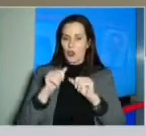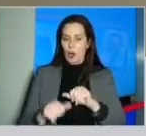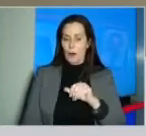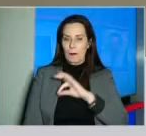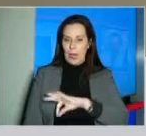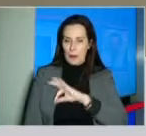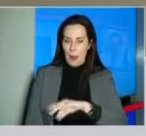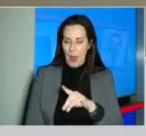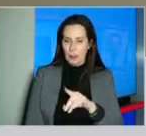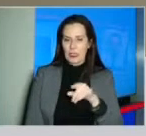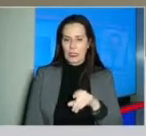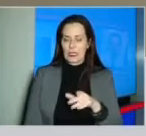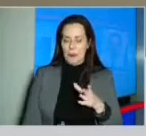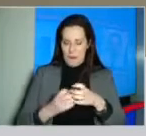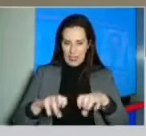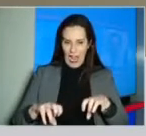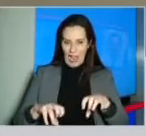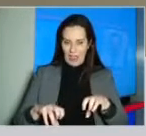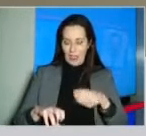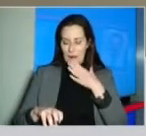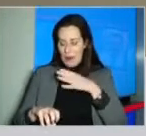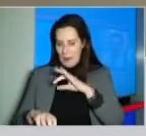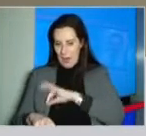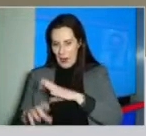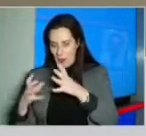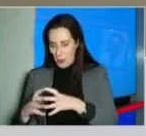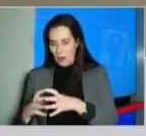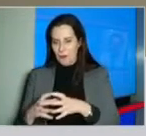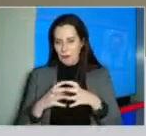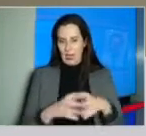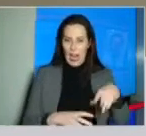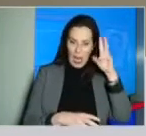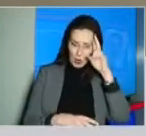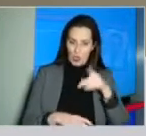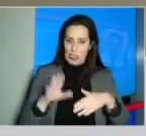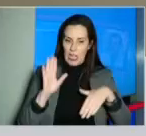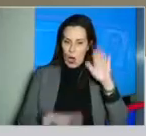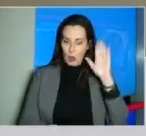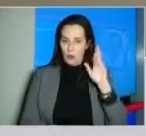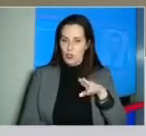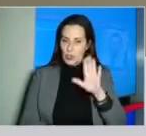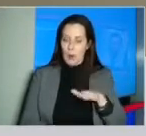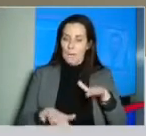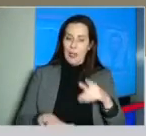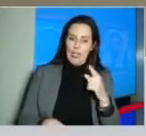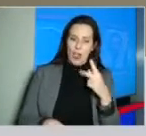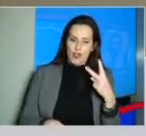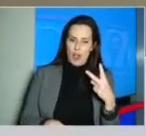צריכה להבין שזה מתחלק בין ישראל ביתנו לליכוד, שזה הרוב, ויש גם מנדט או